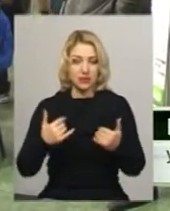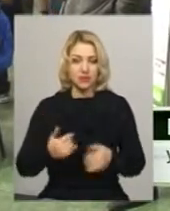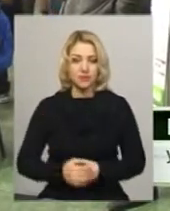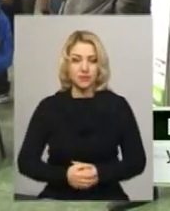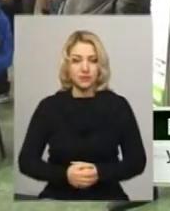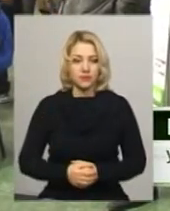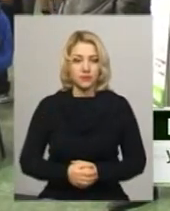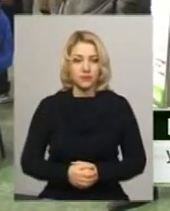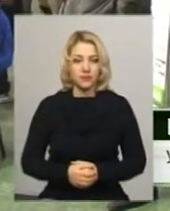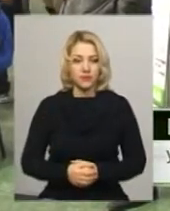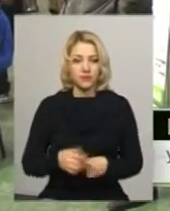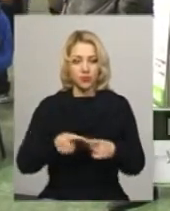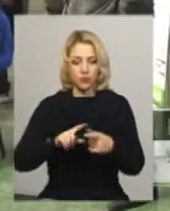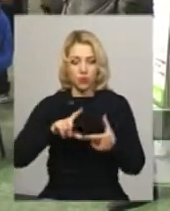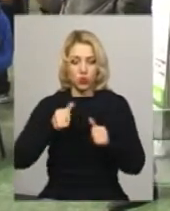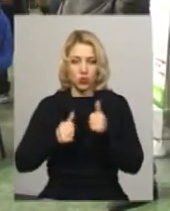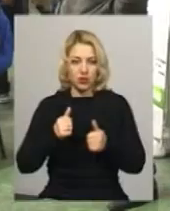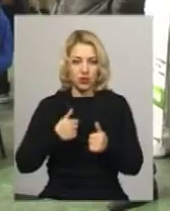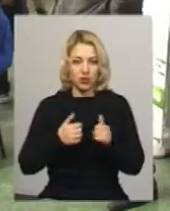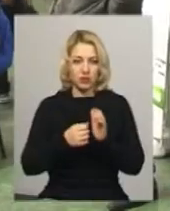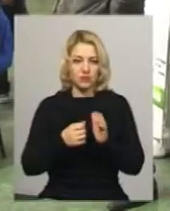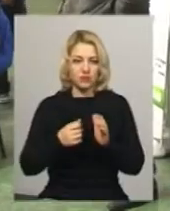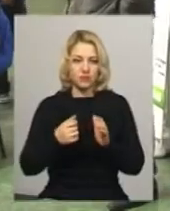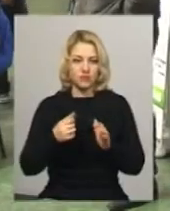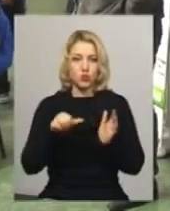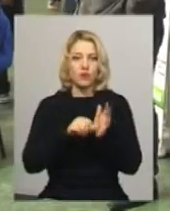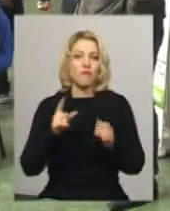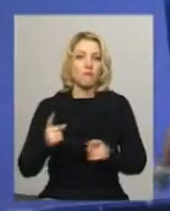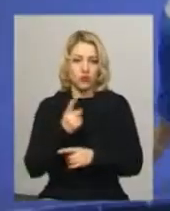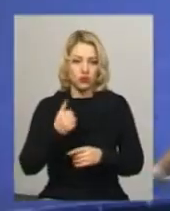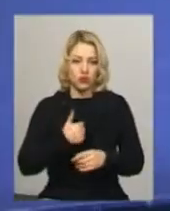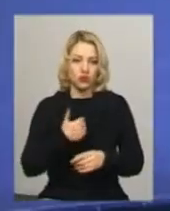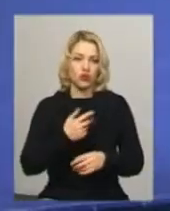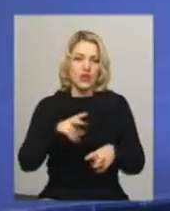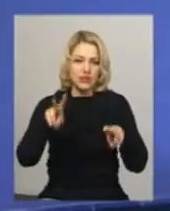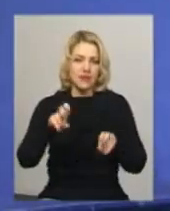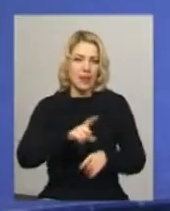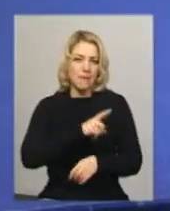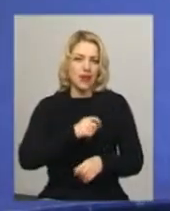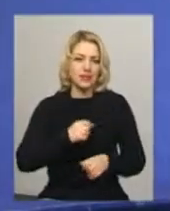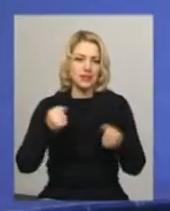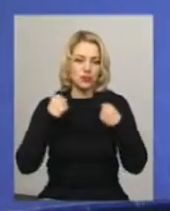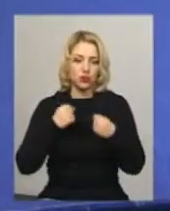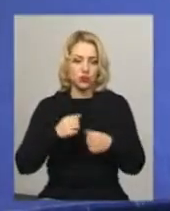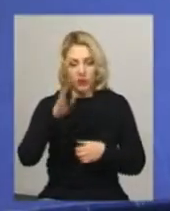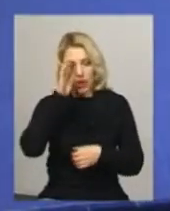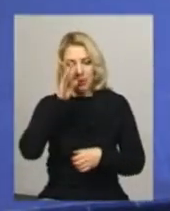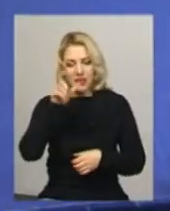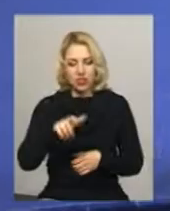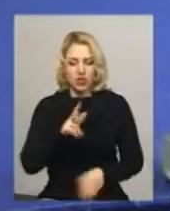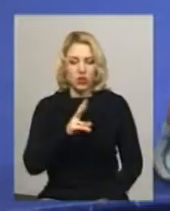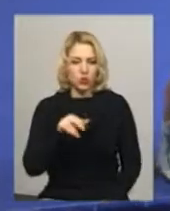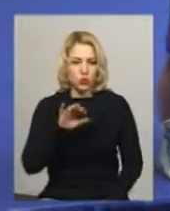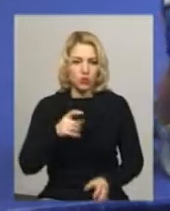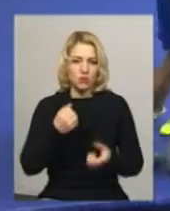на цьому турнірі, якщо я стану першим, то виповню звання майстра спорту. Хмельничанин авангардівець Іван Кудін теж переміг у